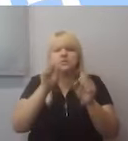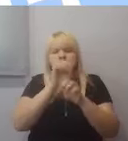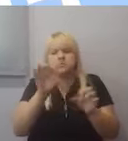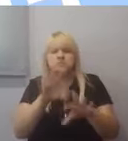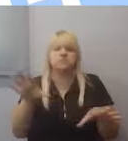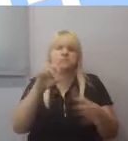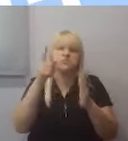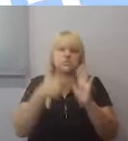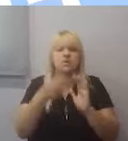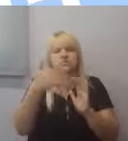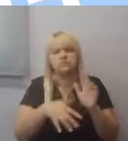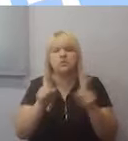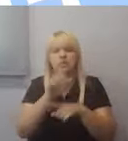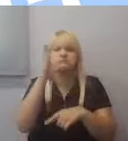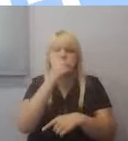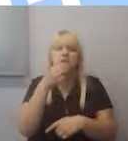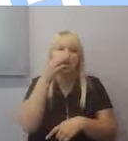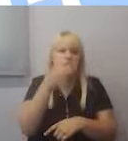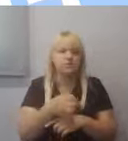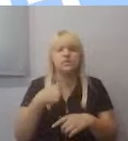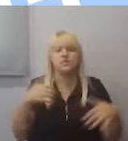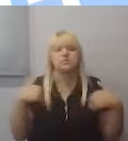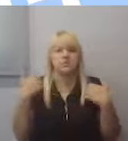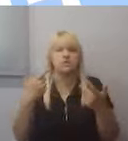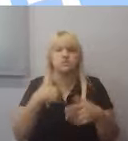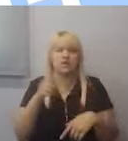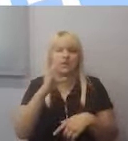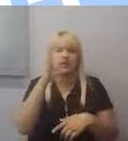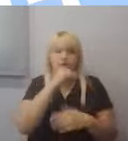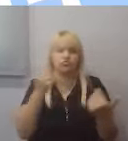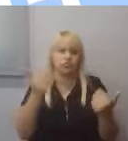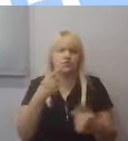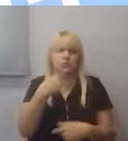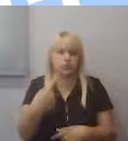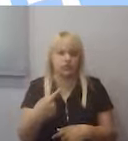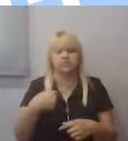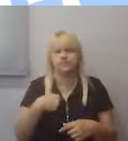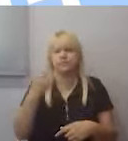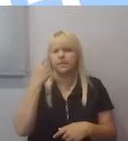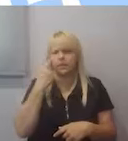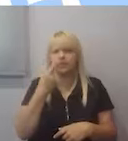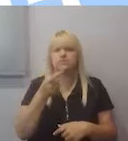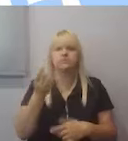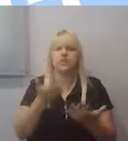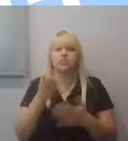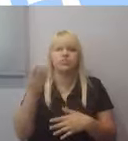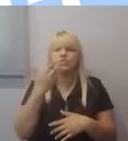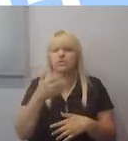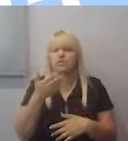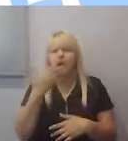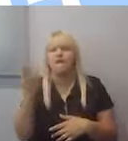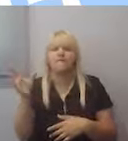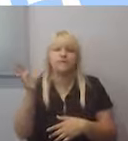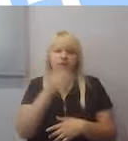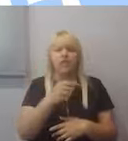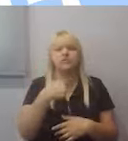tiešām prieks ka man ir iespēja šodien runāt man ir nojausma ka varbūt ne viss ko es šodien teikšu visiem patiks un